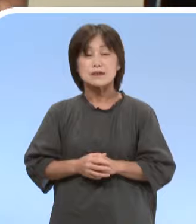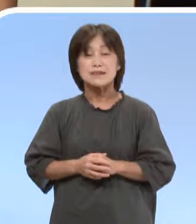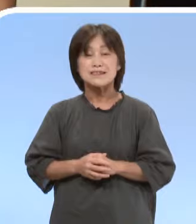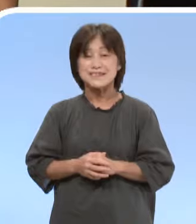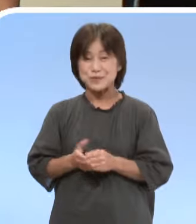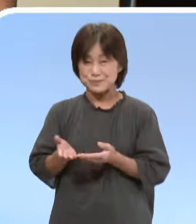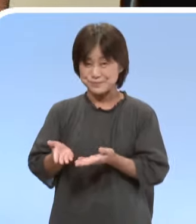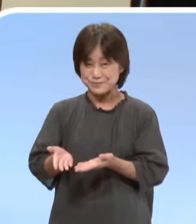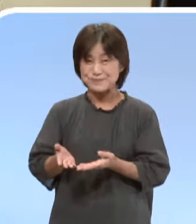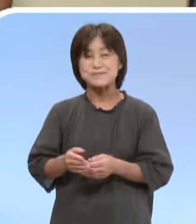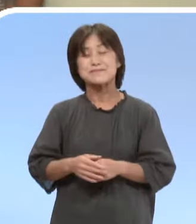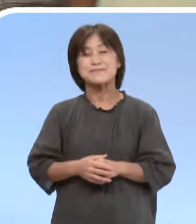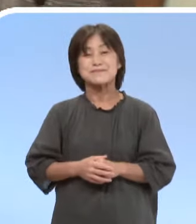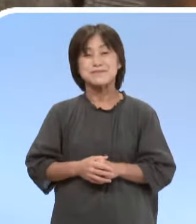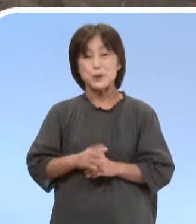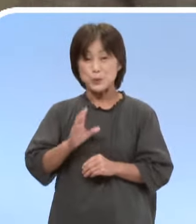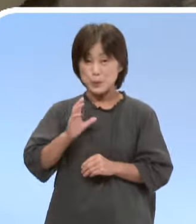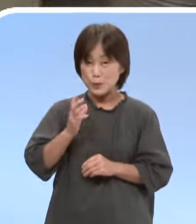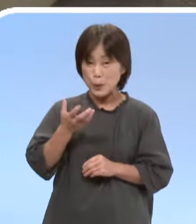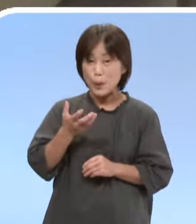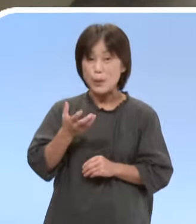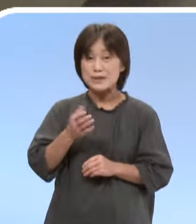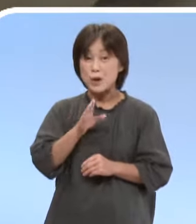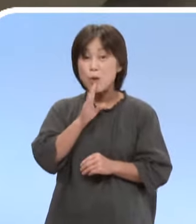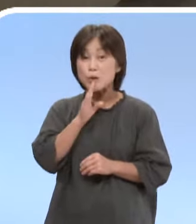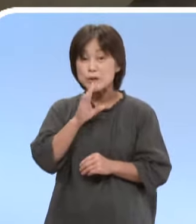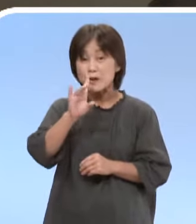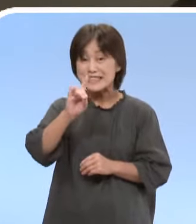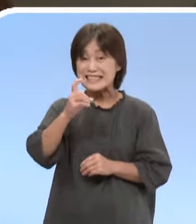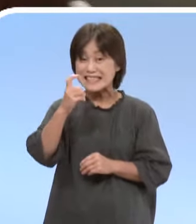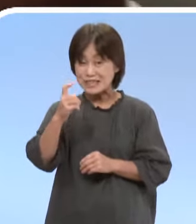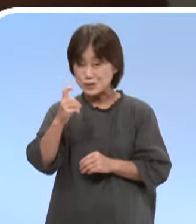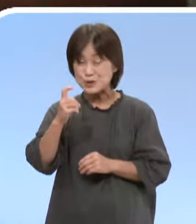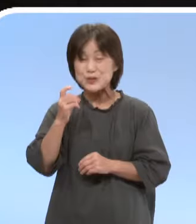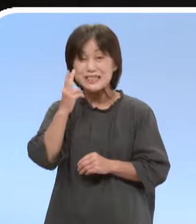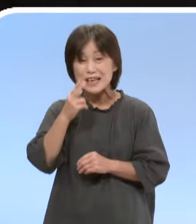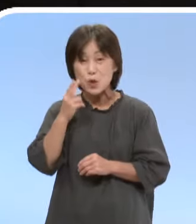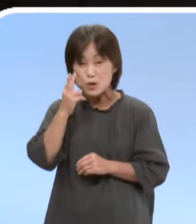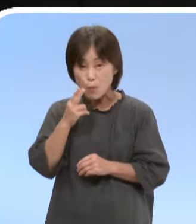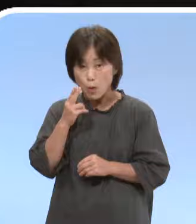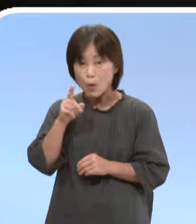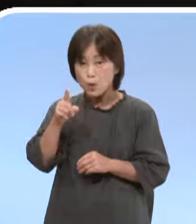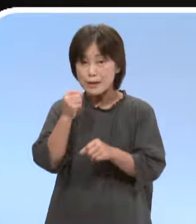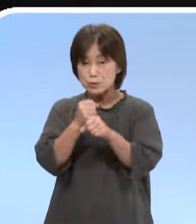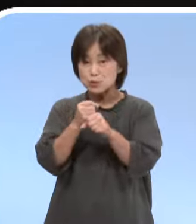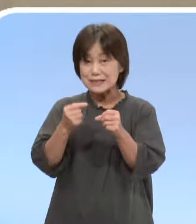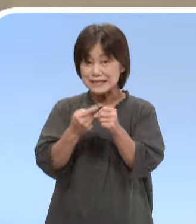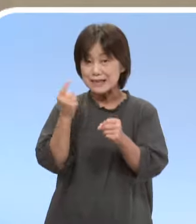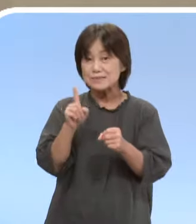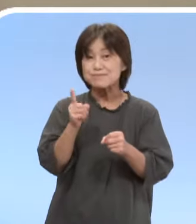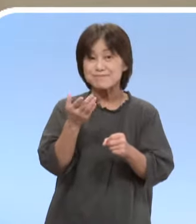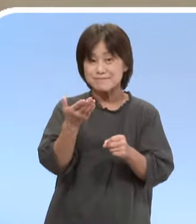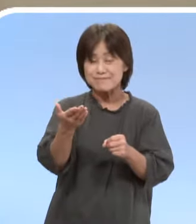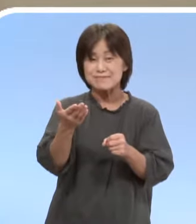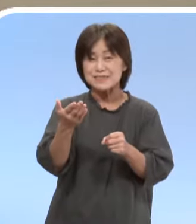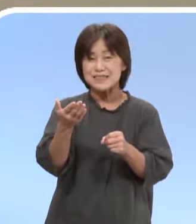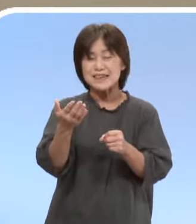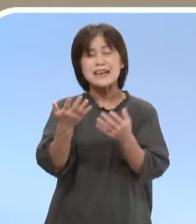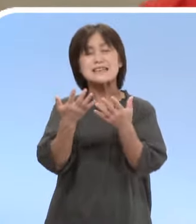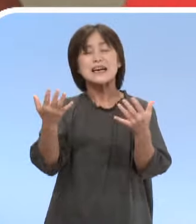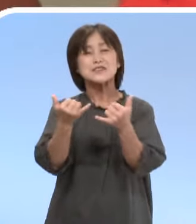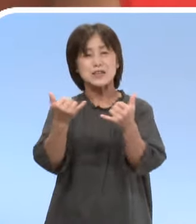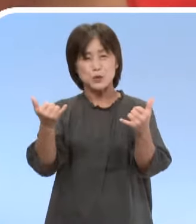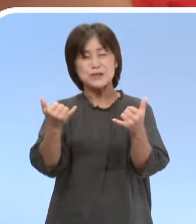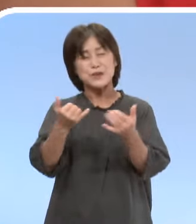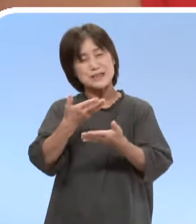お こちらでございます。 すごい。 はい、 お前絹里芋。 はい、 なんでこれを作ろうと思われたんですか。 はい、より